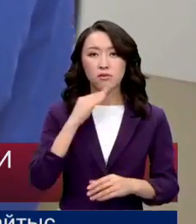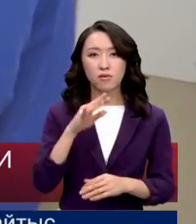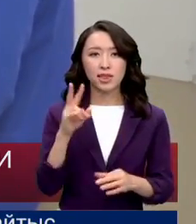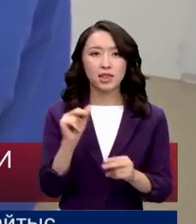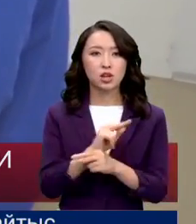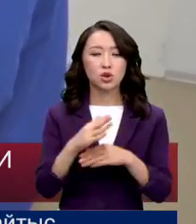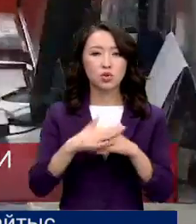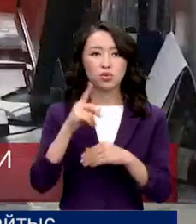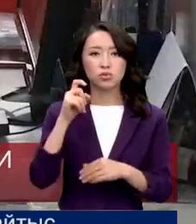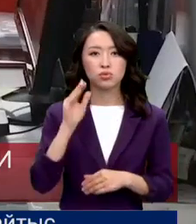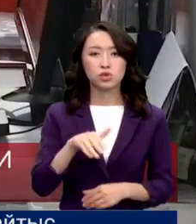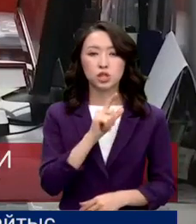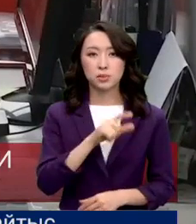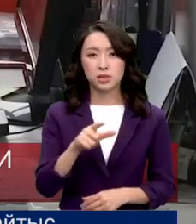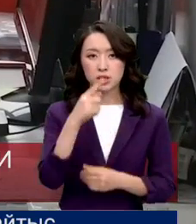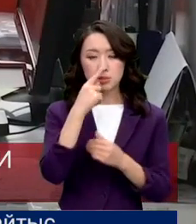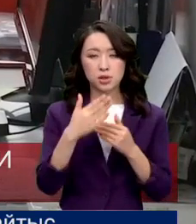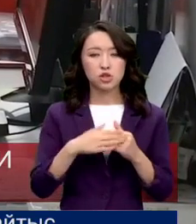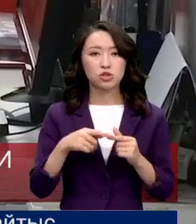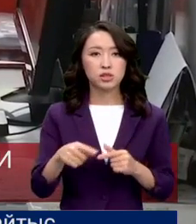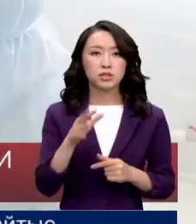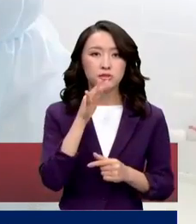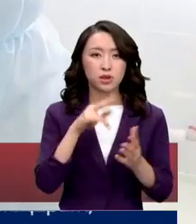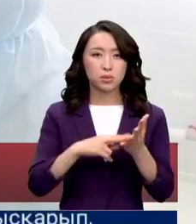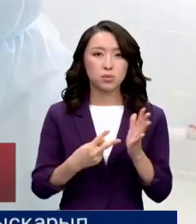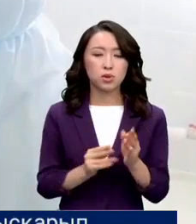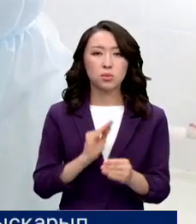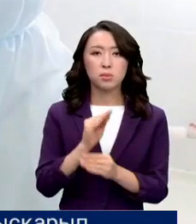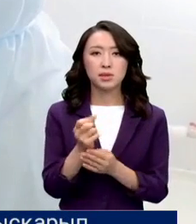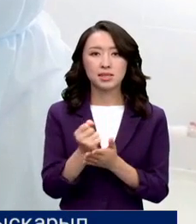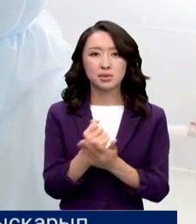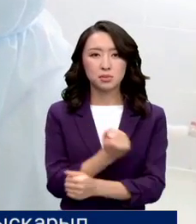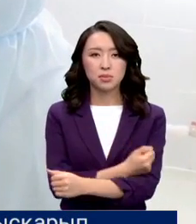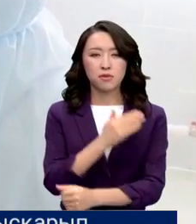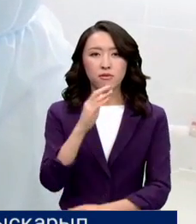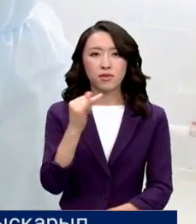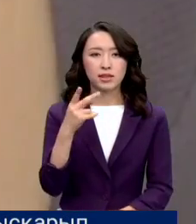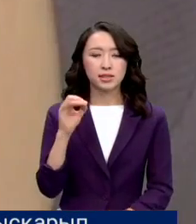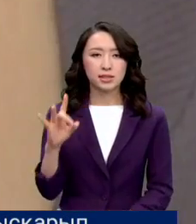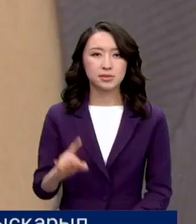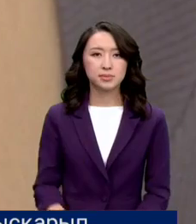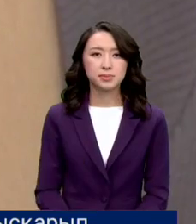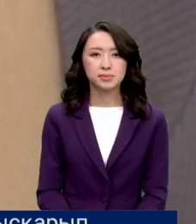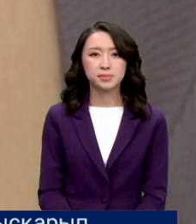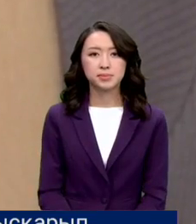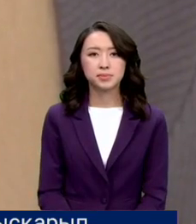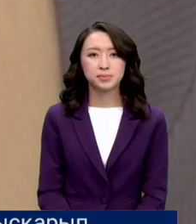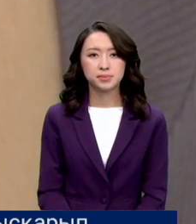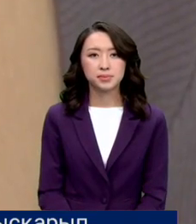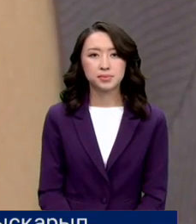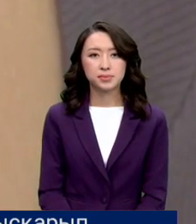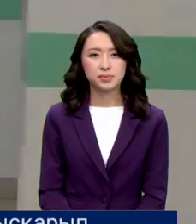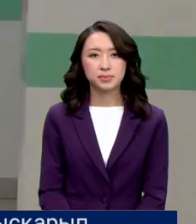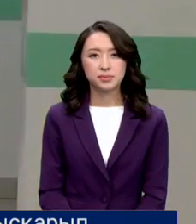лечение около 100 тысяч пациентов. В ближайшее время планируют пополнить запасы вакцины Pfizer. Ержан Утепкалиев, Наурыз Базаров,